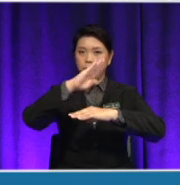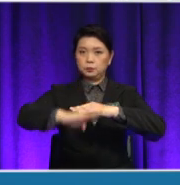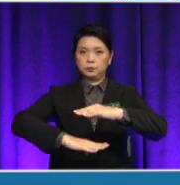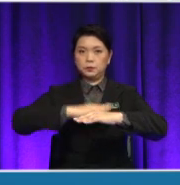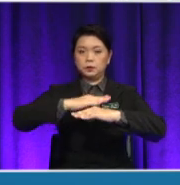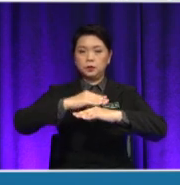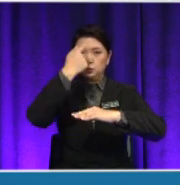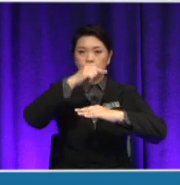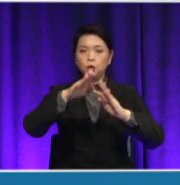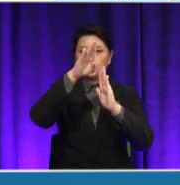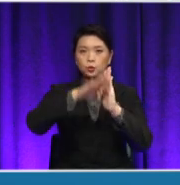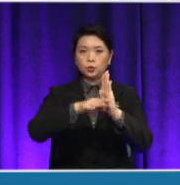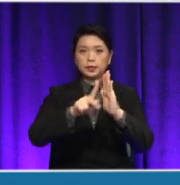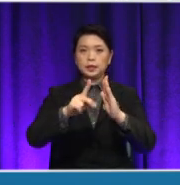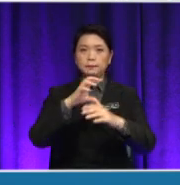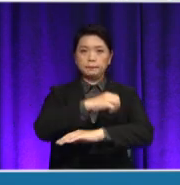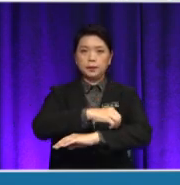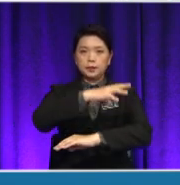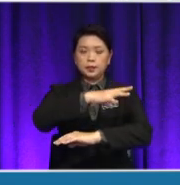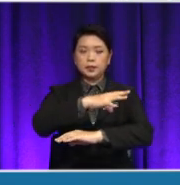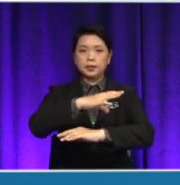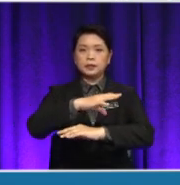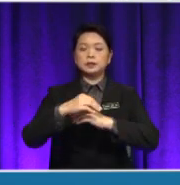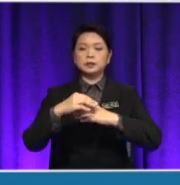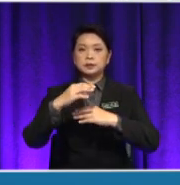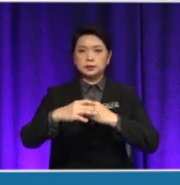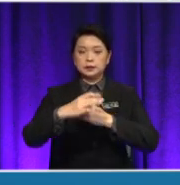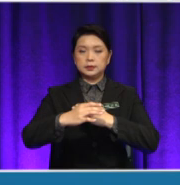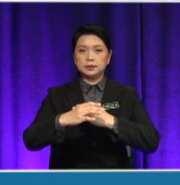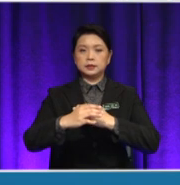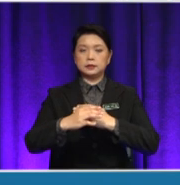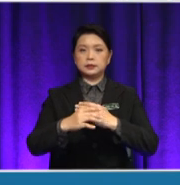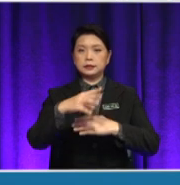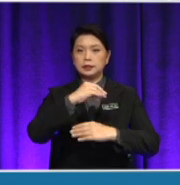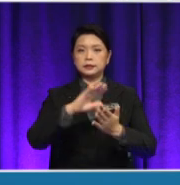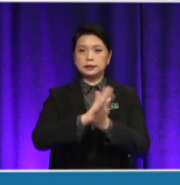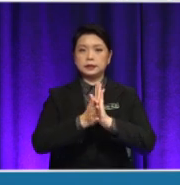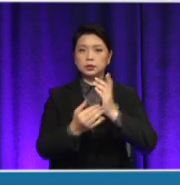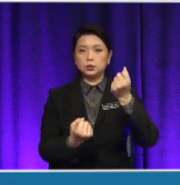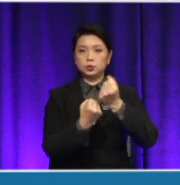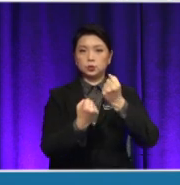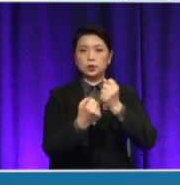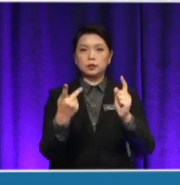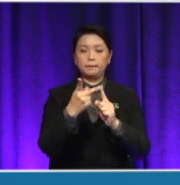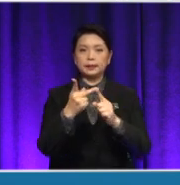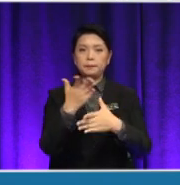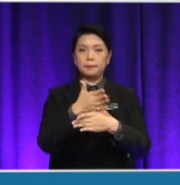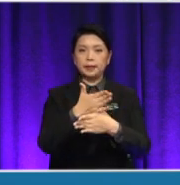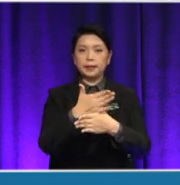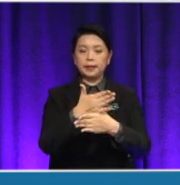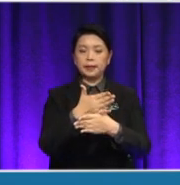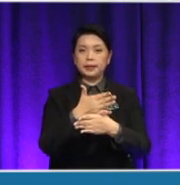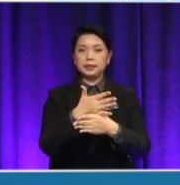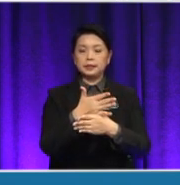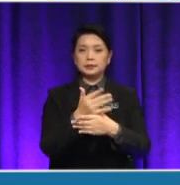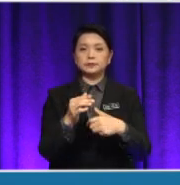mengurangkan bengkak, pendarahan dan sokongan ke atas bahagian yang cedera. Itu kebaikannya. Dia mengurangkan